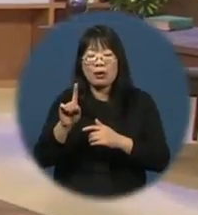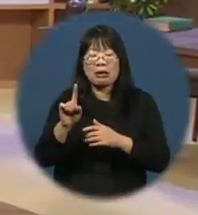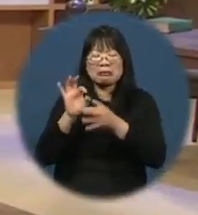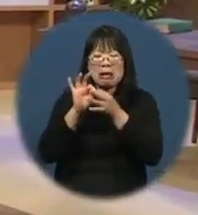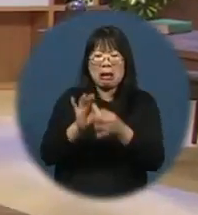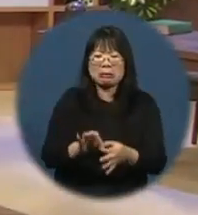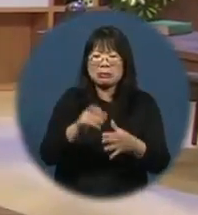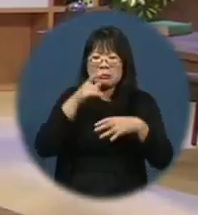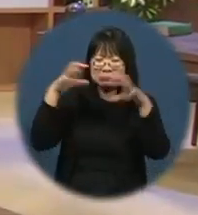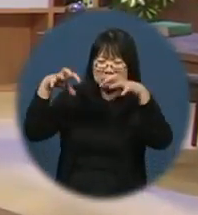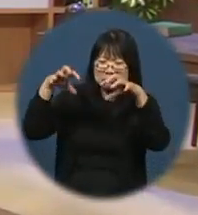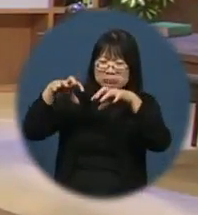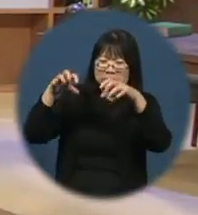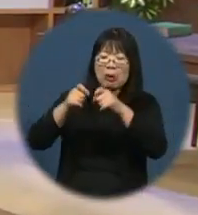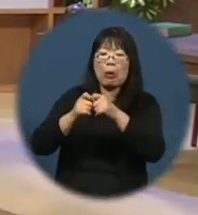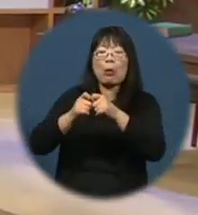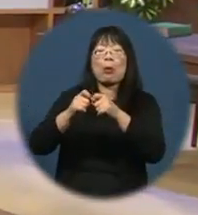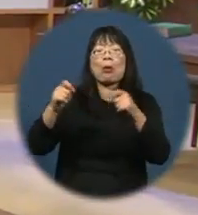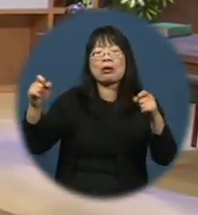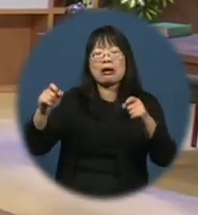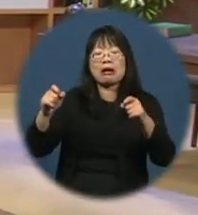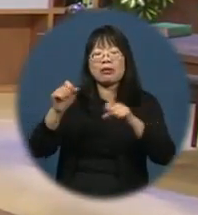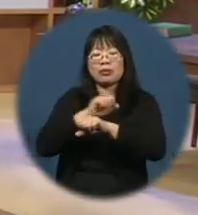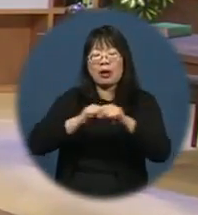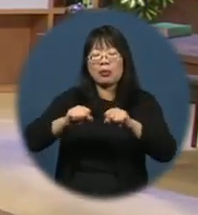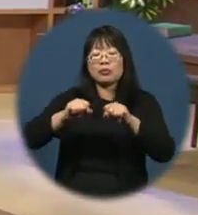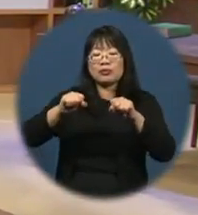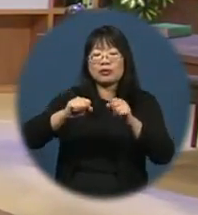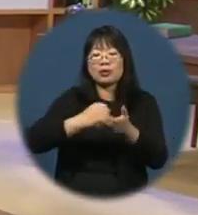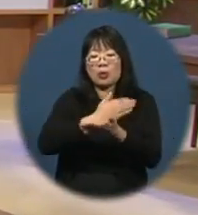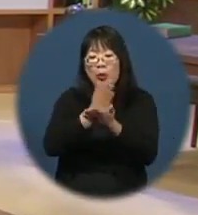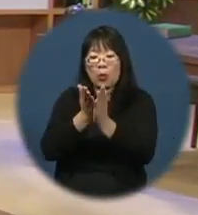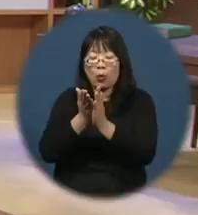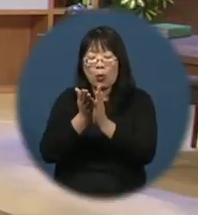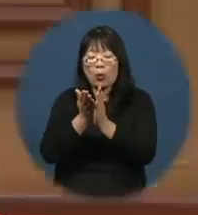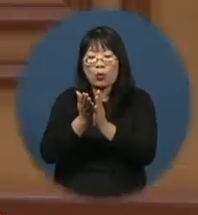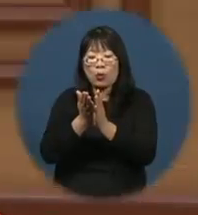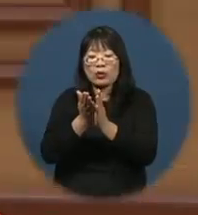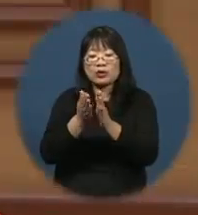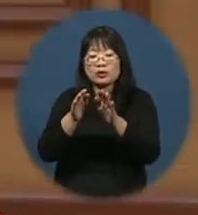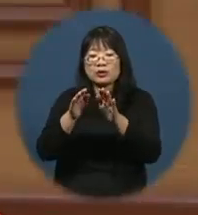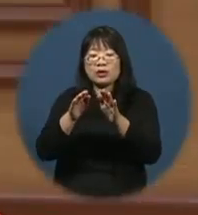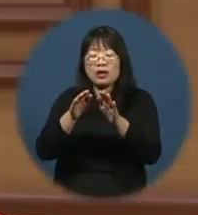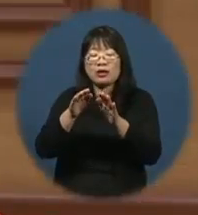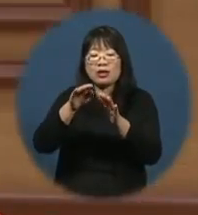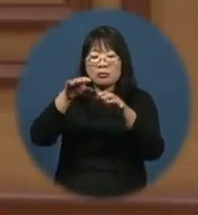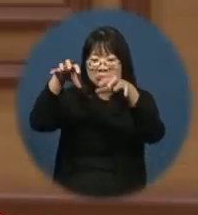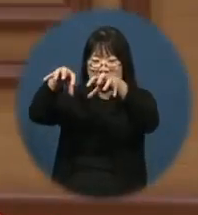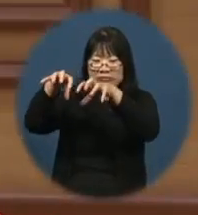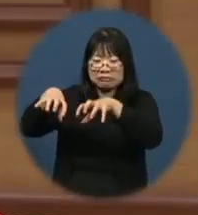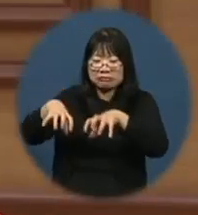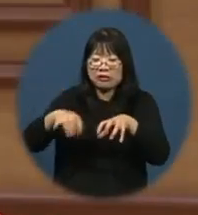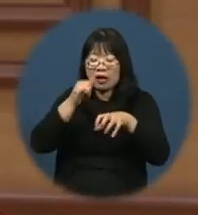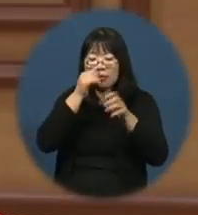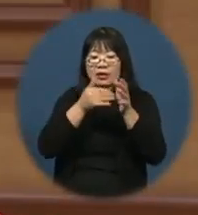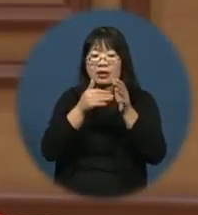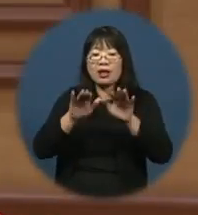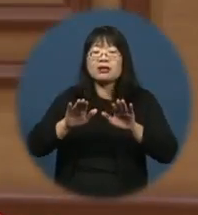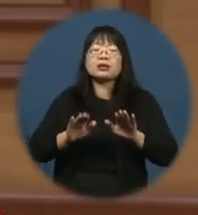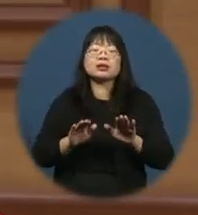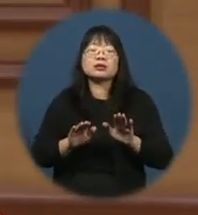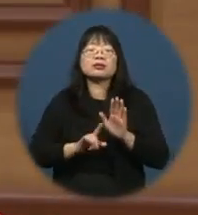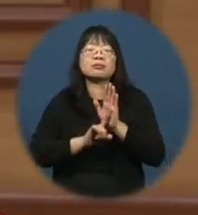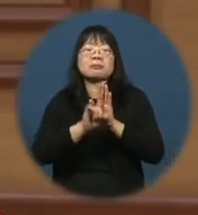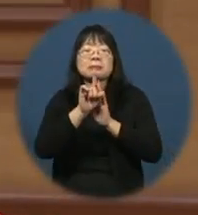줄기찬 비였죠. 오랫동안 넓은 지역에 골고루 비가 왔던 것을 기억하는데요. 예. 온난화